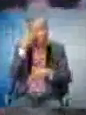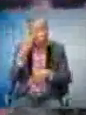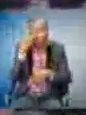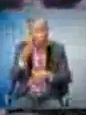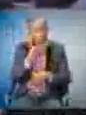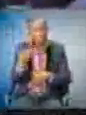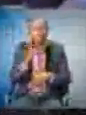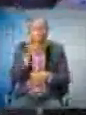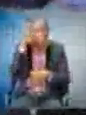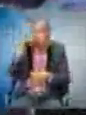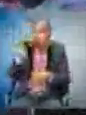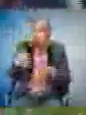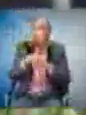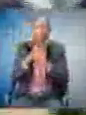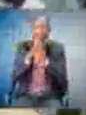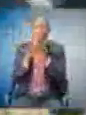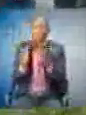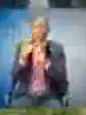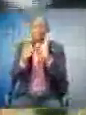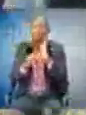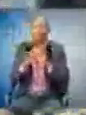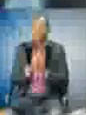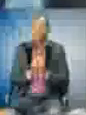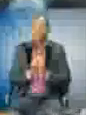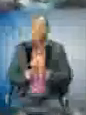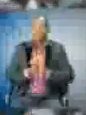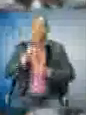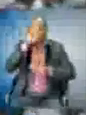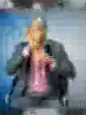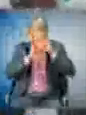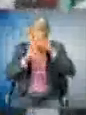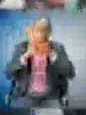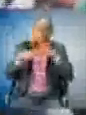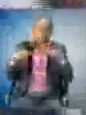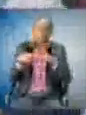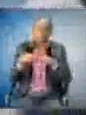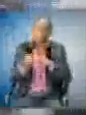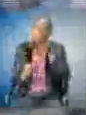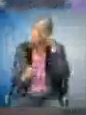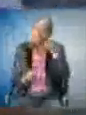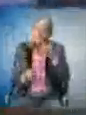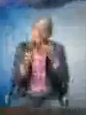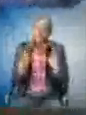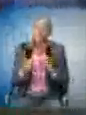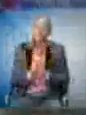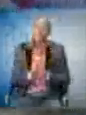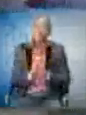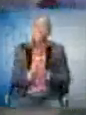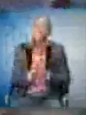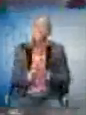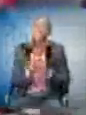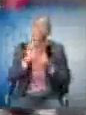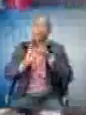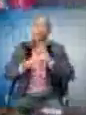mu code minière. Likasi munaria moto. Jogle miteshia. Problem